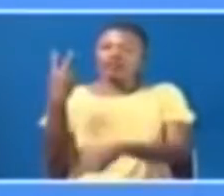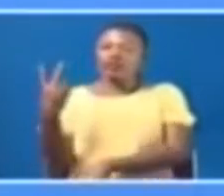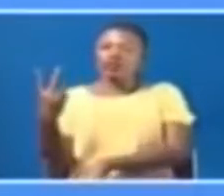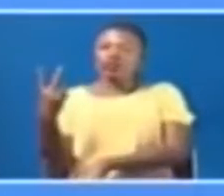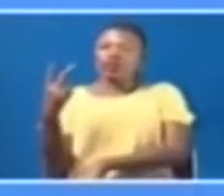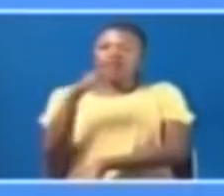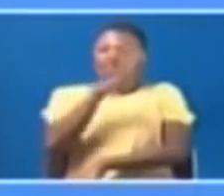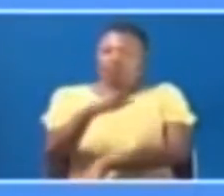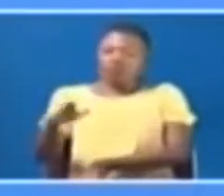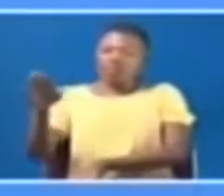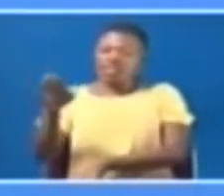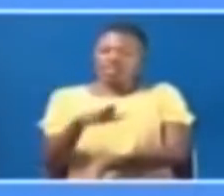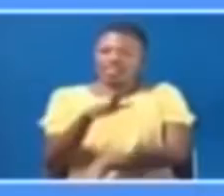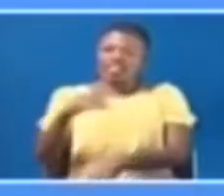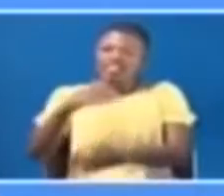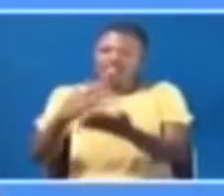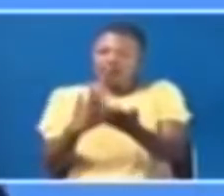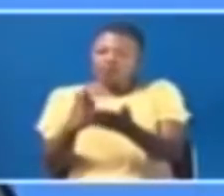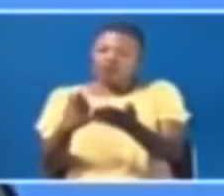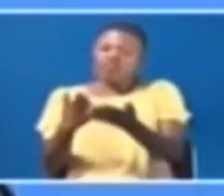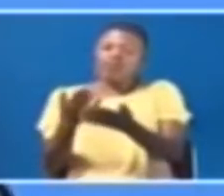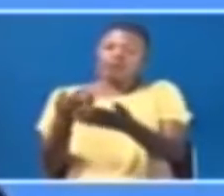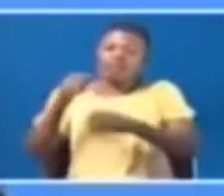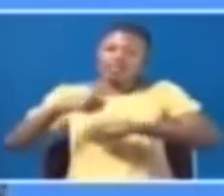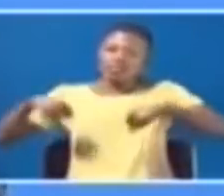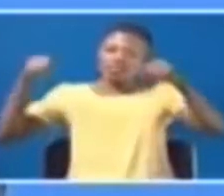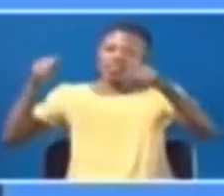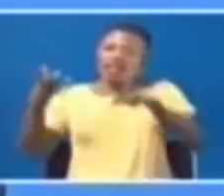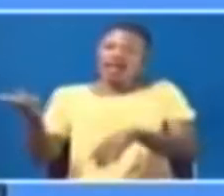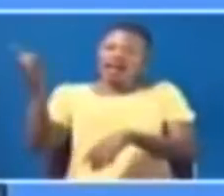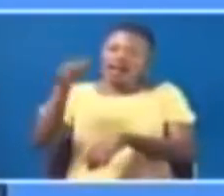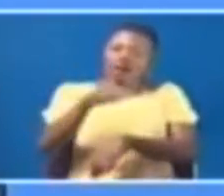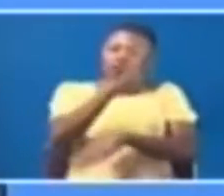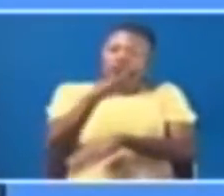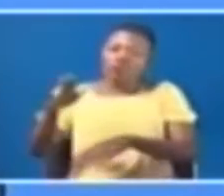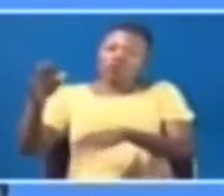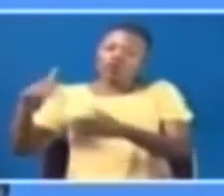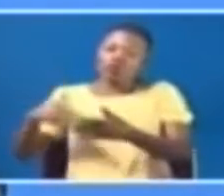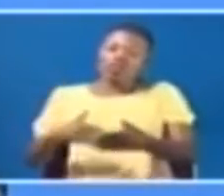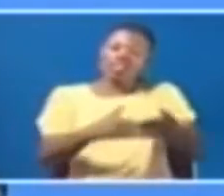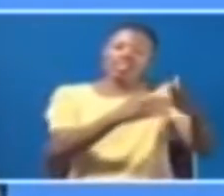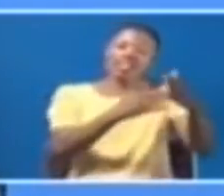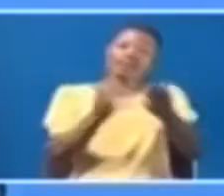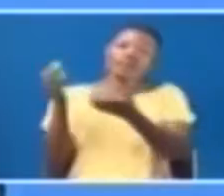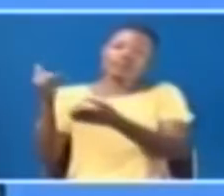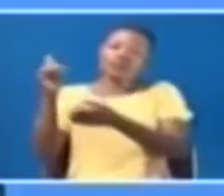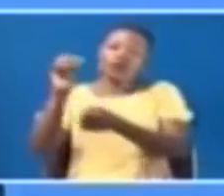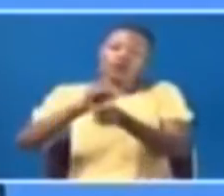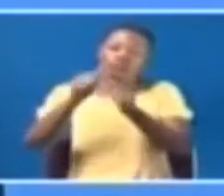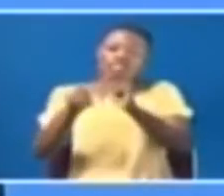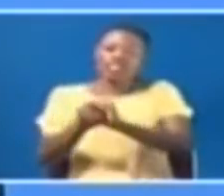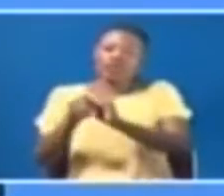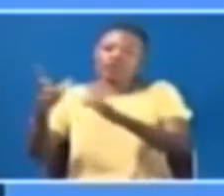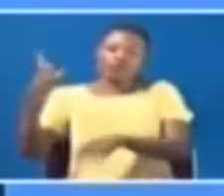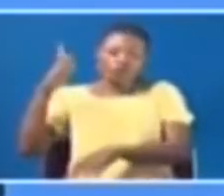bunge ambapo baadhi ya wenye viti na manaibu wao walikosa kufika ukumbini kuongoza mapendekezo ya marekebisho ya sheria kadhaa